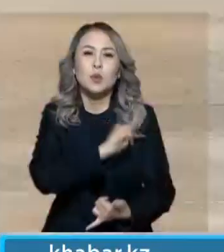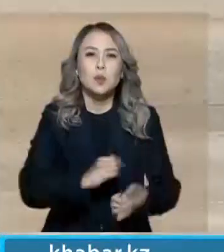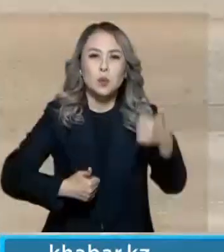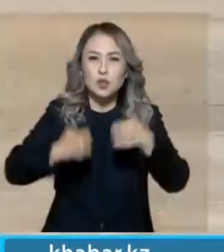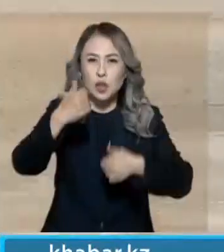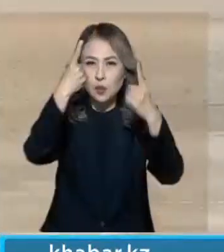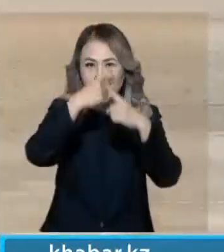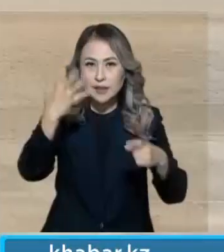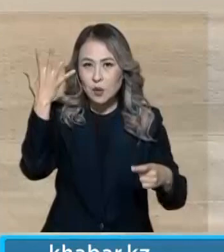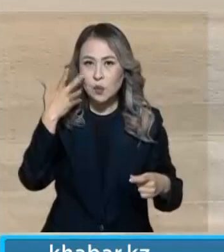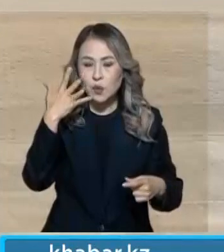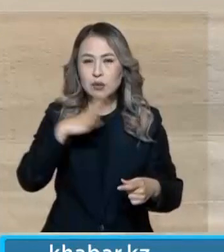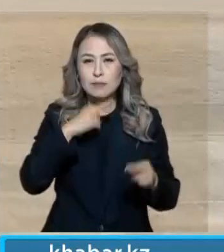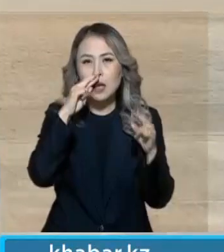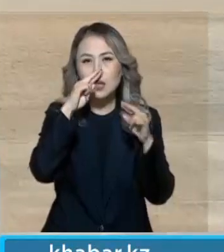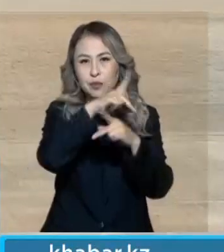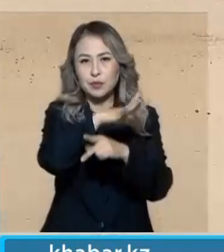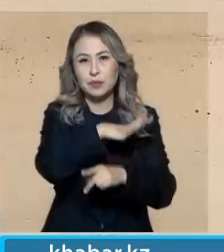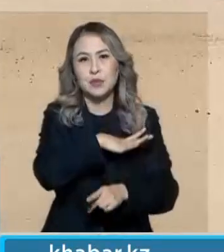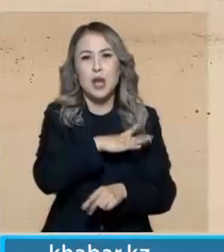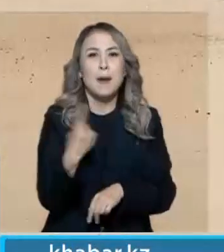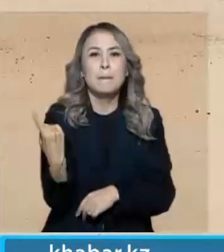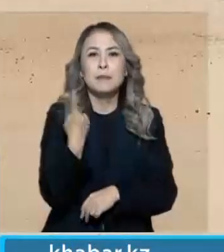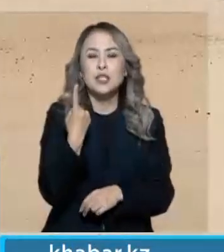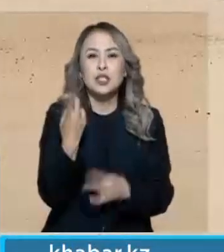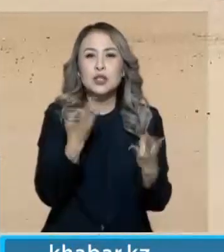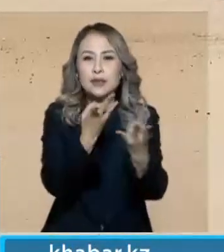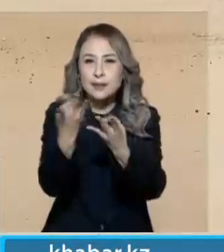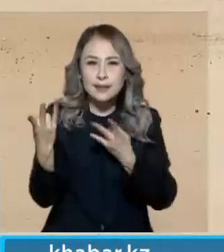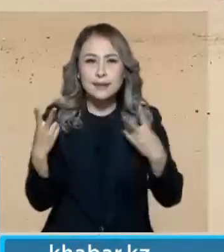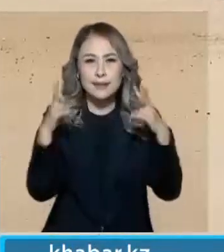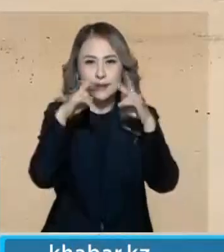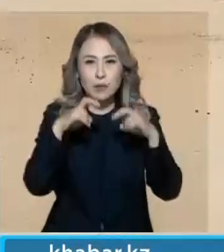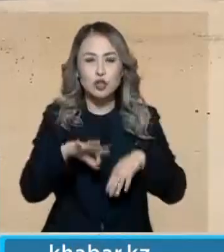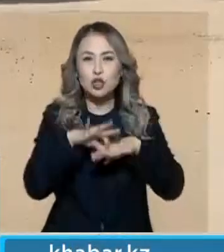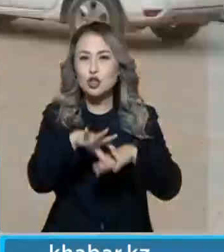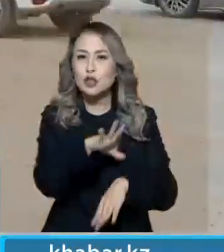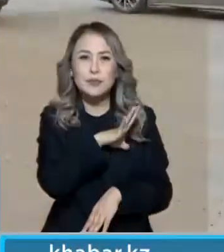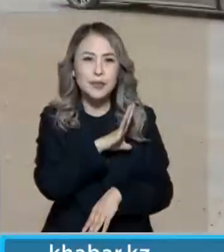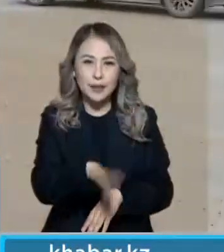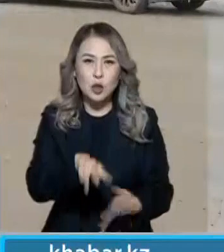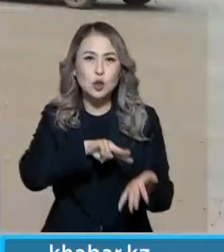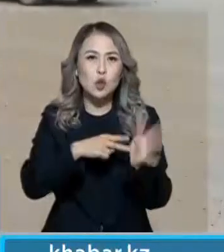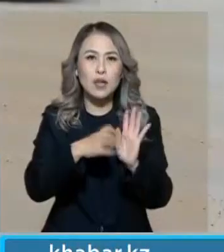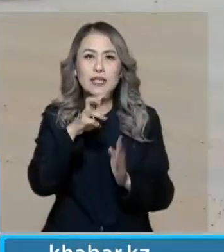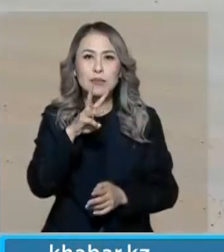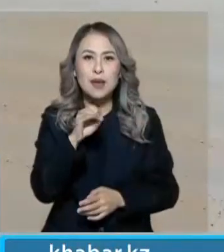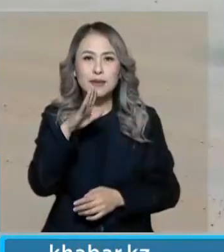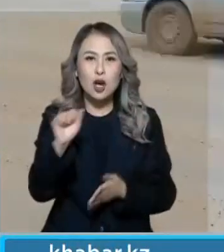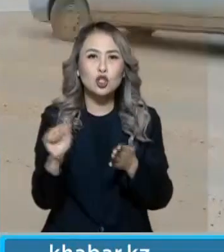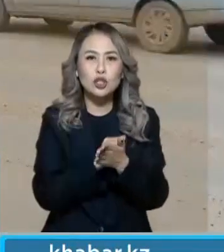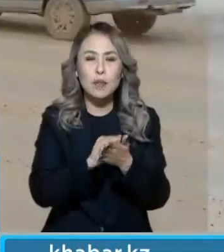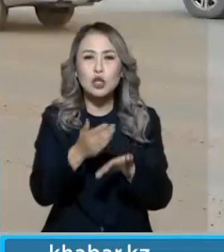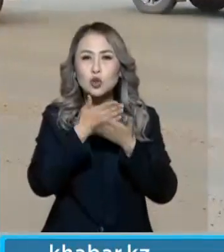органдар конкурс жариялау кезінде өрескел қателіктер жіберген анықталған. Біріншіден, тиісті сараптамалар жүргізілмеген, әрі жобалық